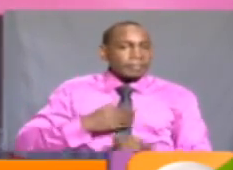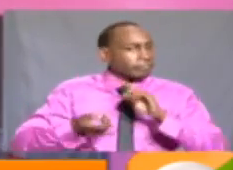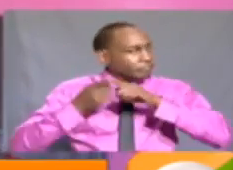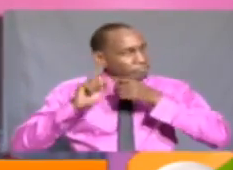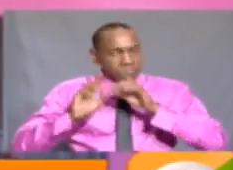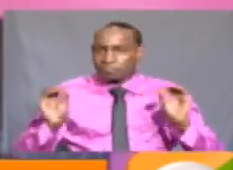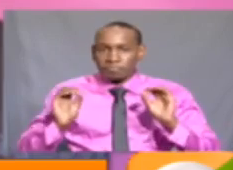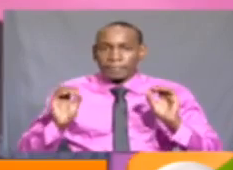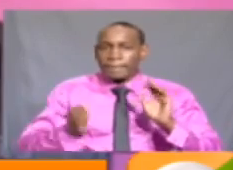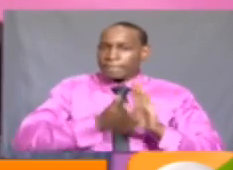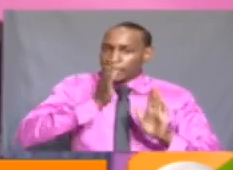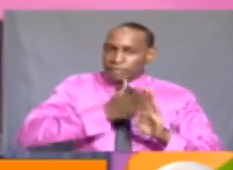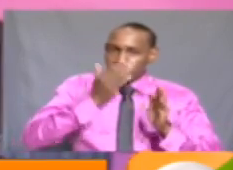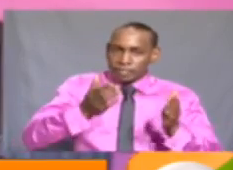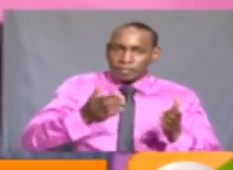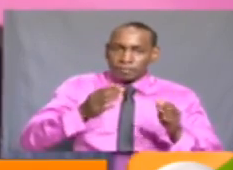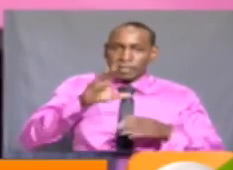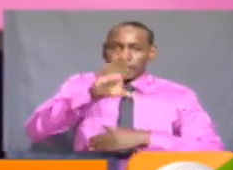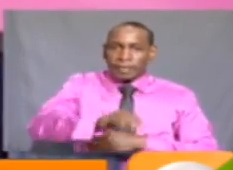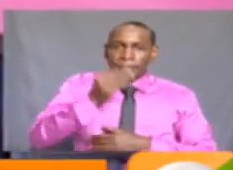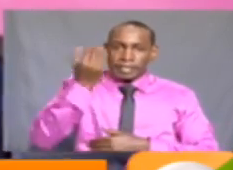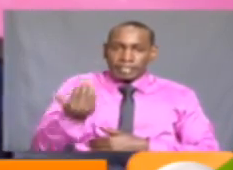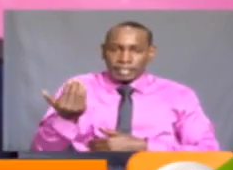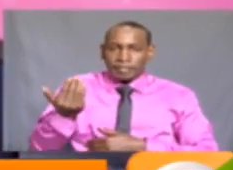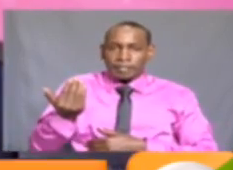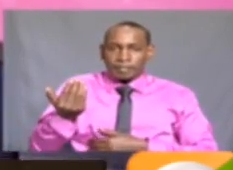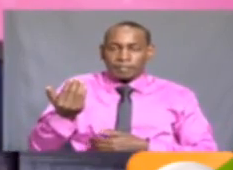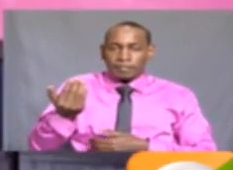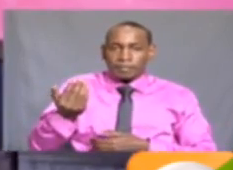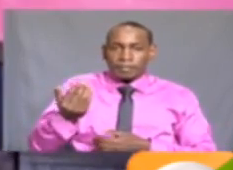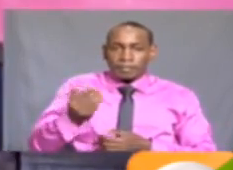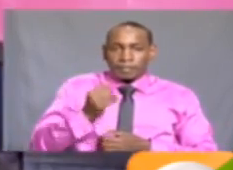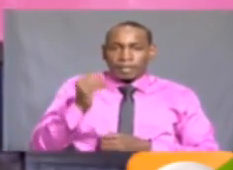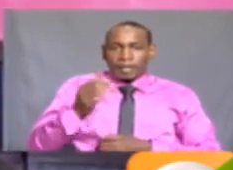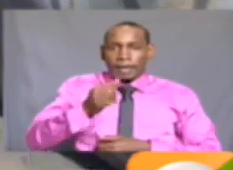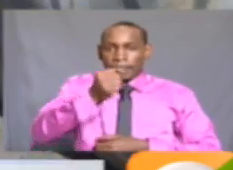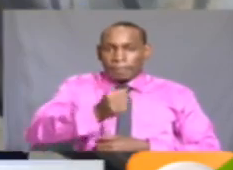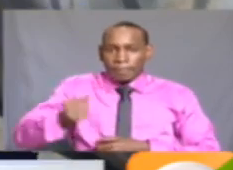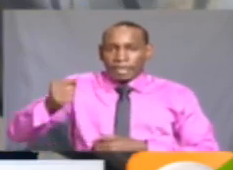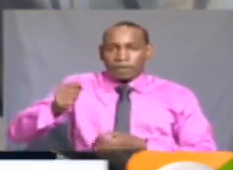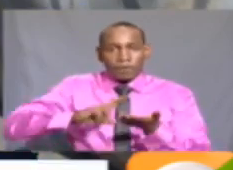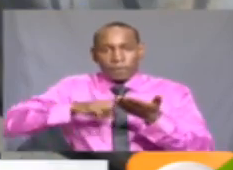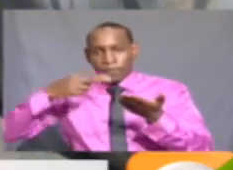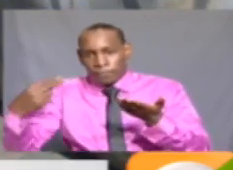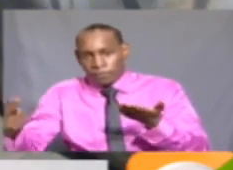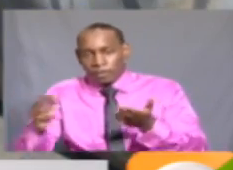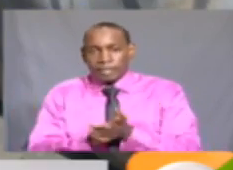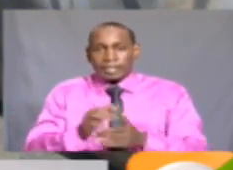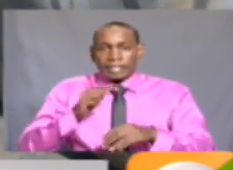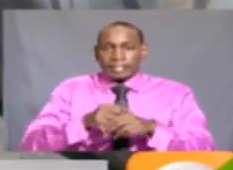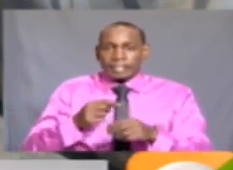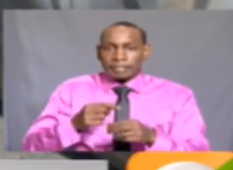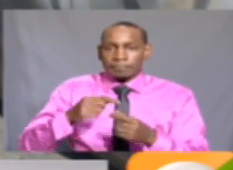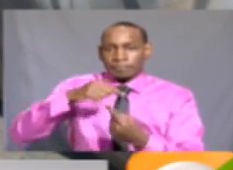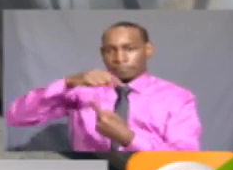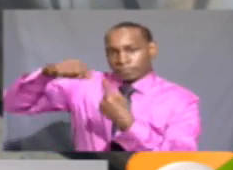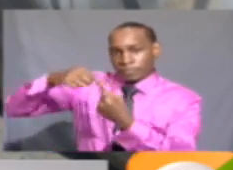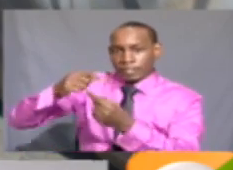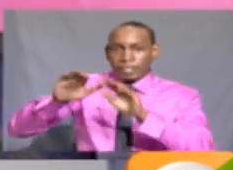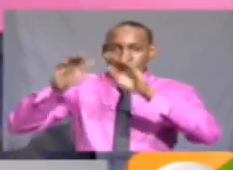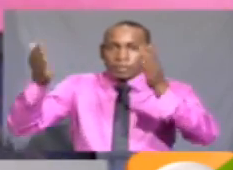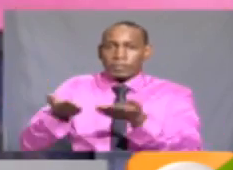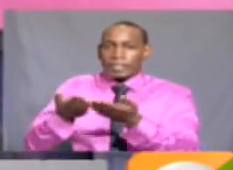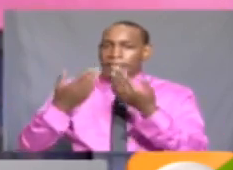tu mtoto na nikajiangusha kwa mlango. Siku kutoka kawaida kupinduka, nikapata container tayari